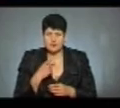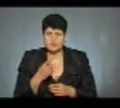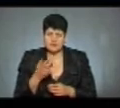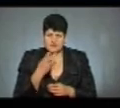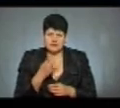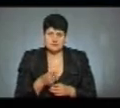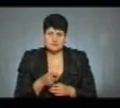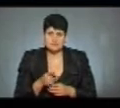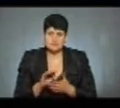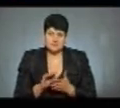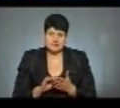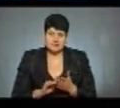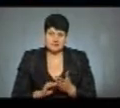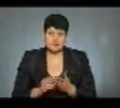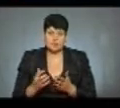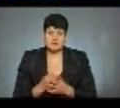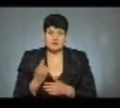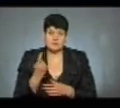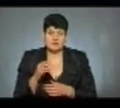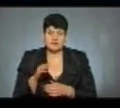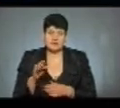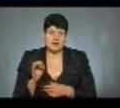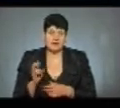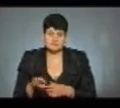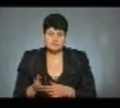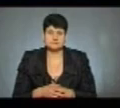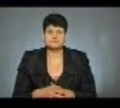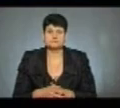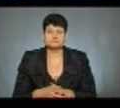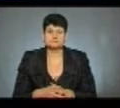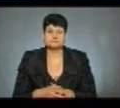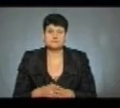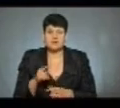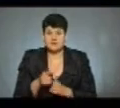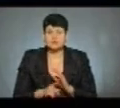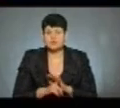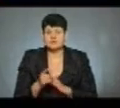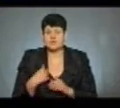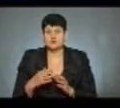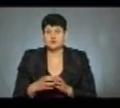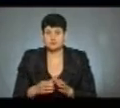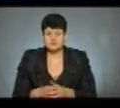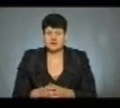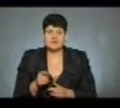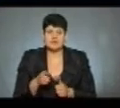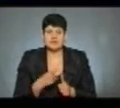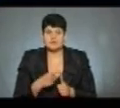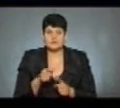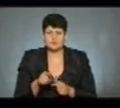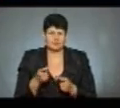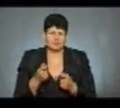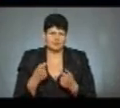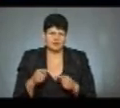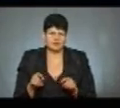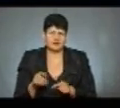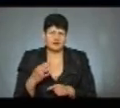зробив. Він почав писати текст і вийшовся перший трек слов. От. Так зародився наш гурт. Але він називався тоді по-інакшому,